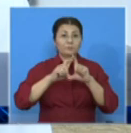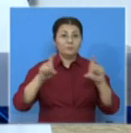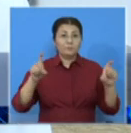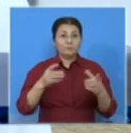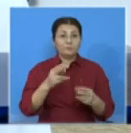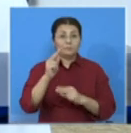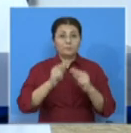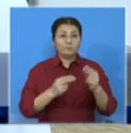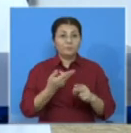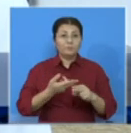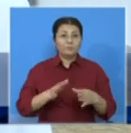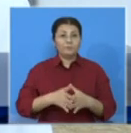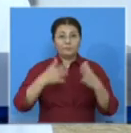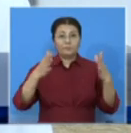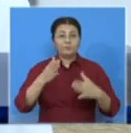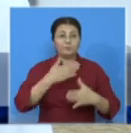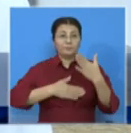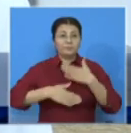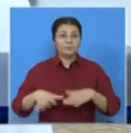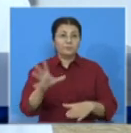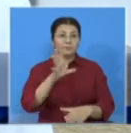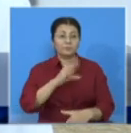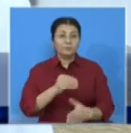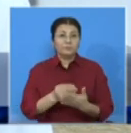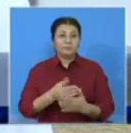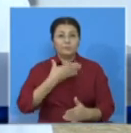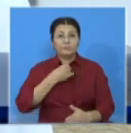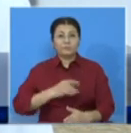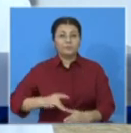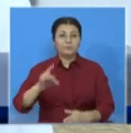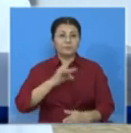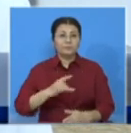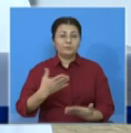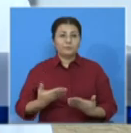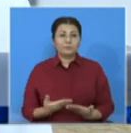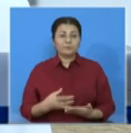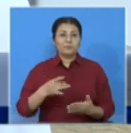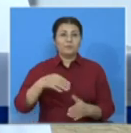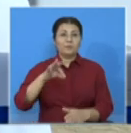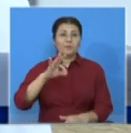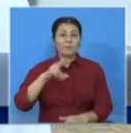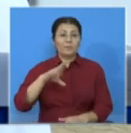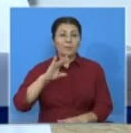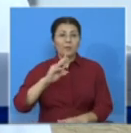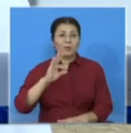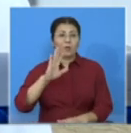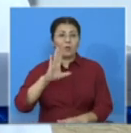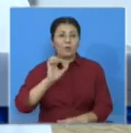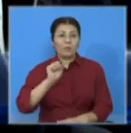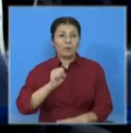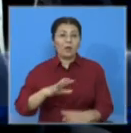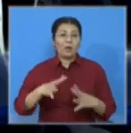Сондықтан бұл үлкен қуаныш барша осы Мәртөк ауданының тұрғындарына, Родниковка ауылының тұрғындарына құтты болсын